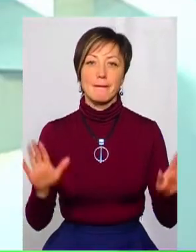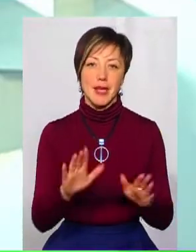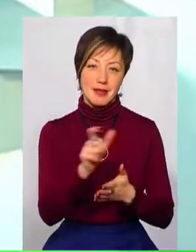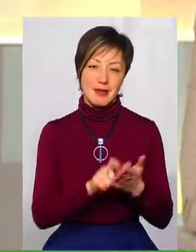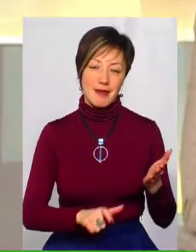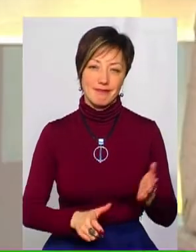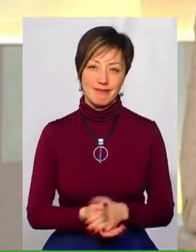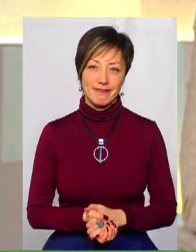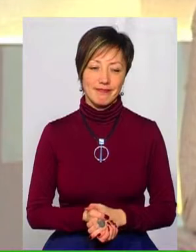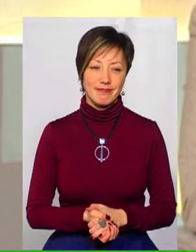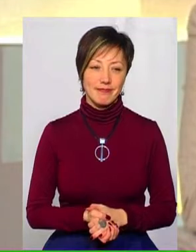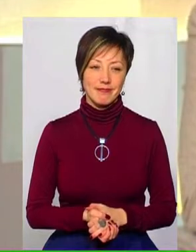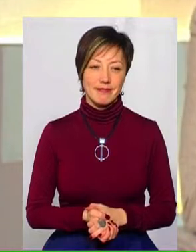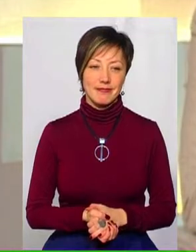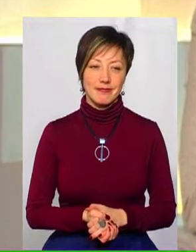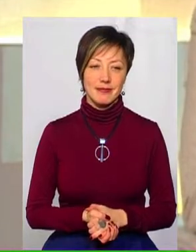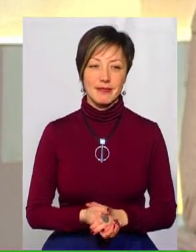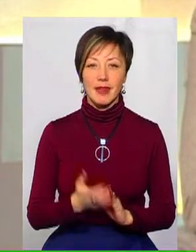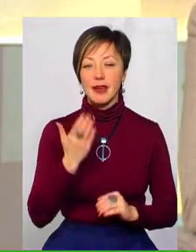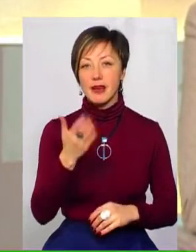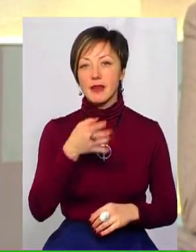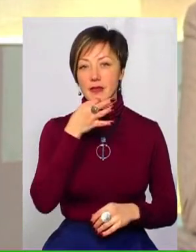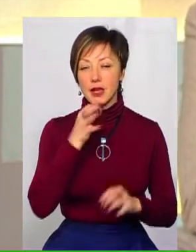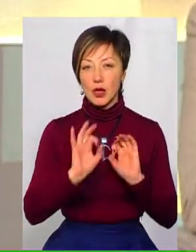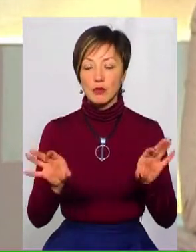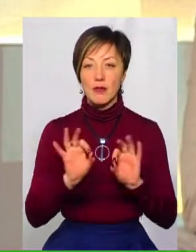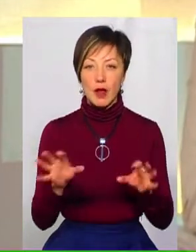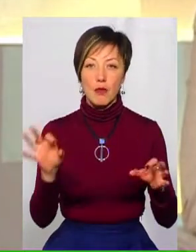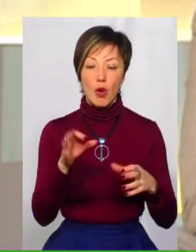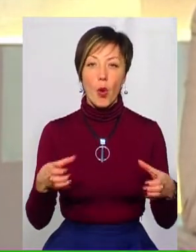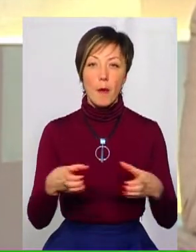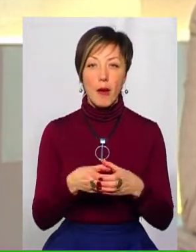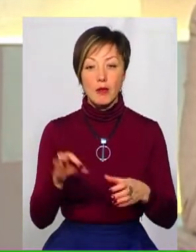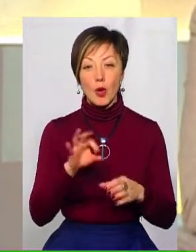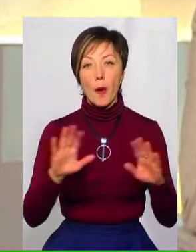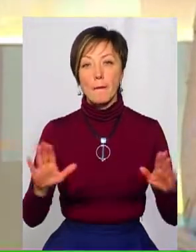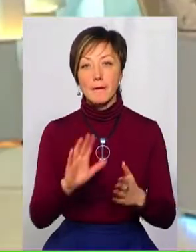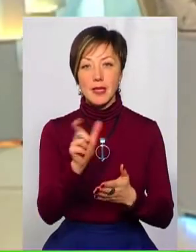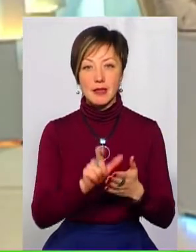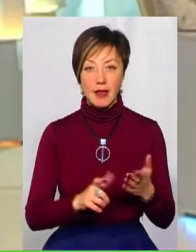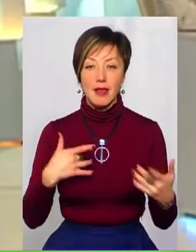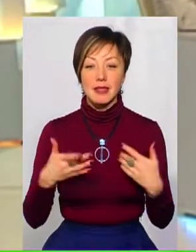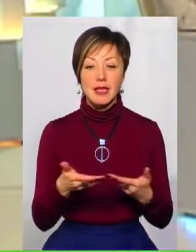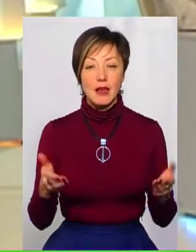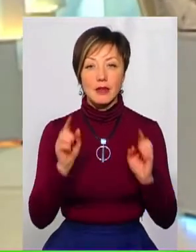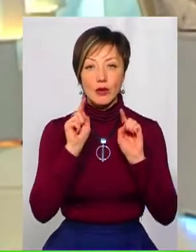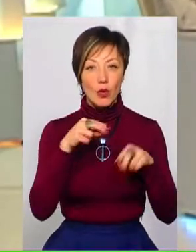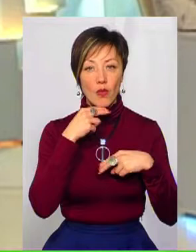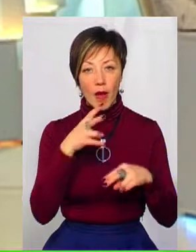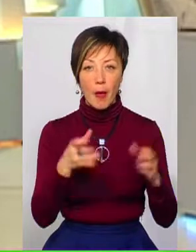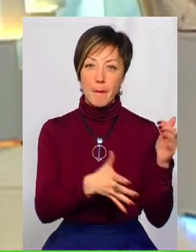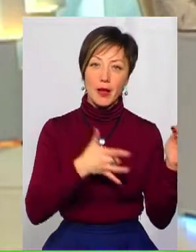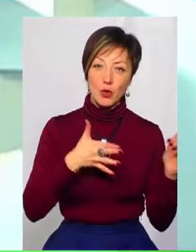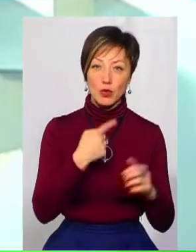маю надію. А от ви розказали про команду за кулісами на сцені, а от про пісню на сцені. На що будете звертати увагу? На бандуру